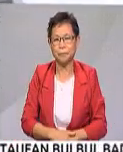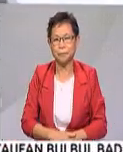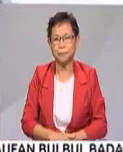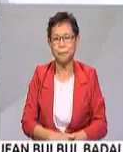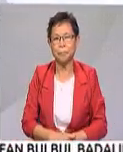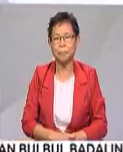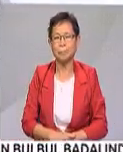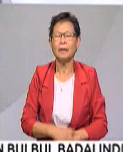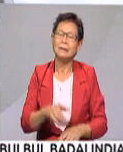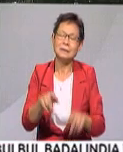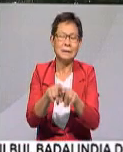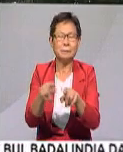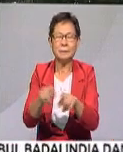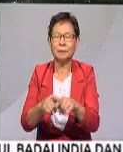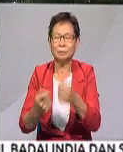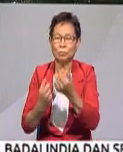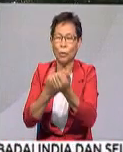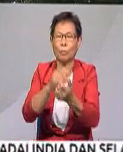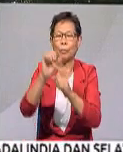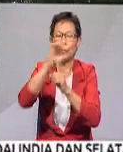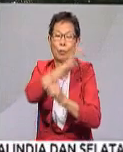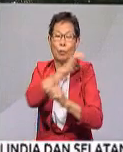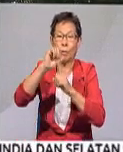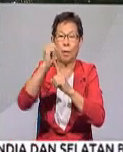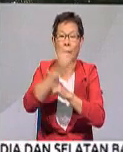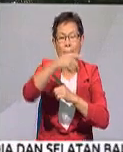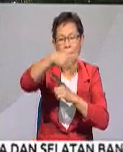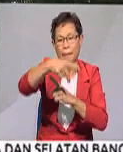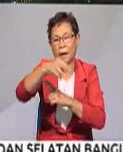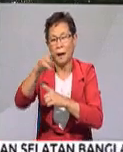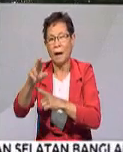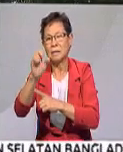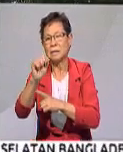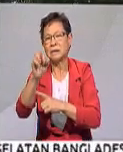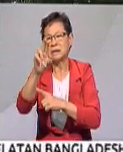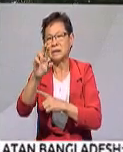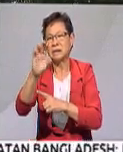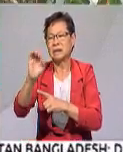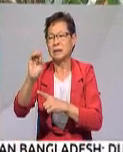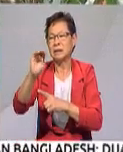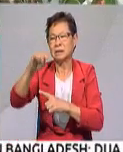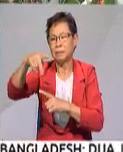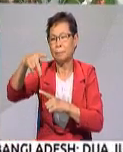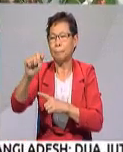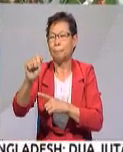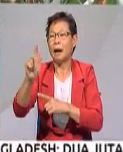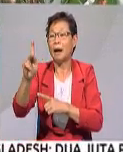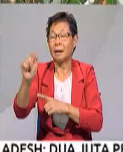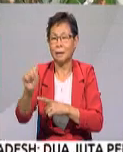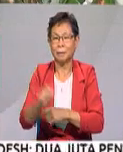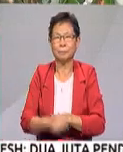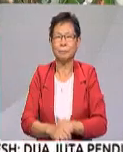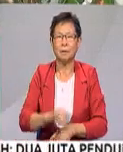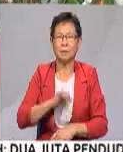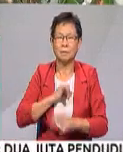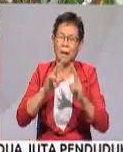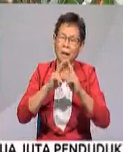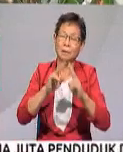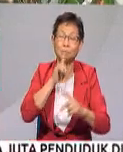Nada sama turut disokong Pengerusi Persatuan Penduduk PPR Seri Cempaka Kamarudin Hamid. Sebenarnya saya amat